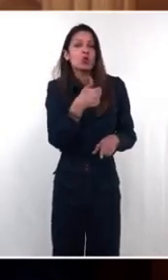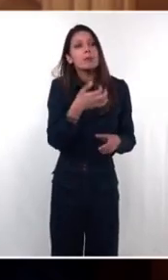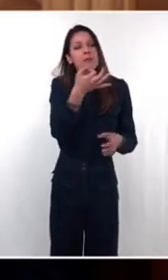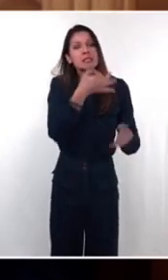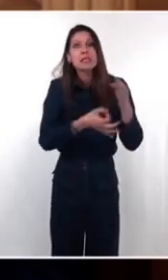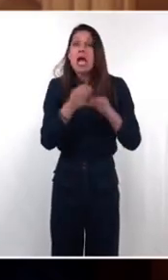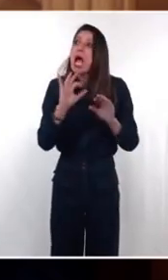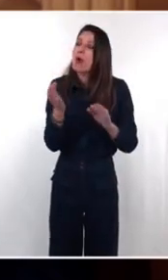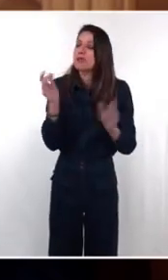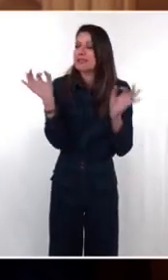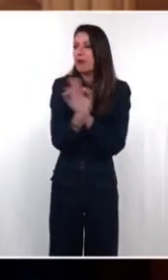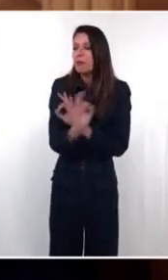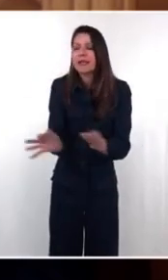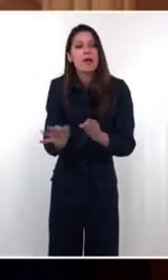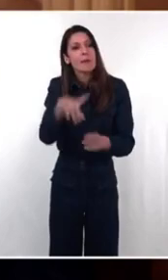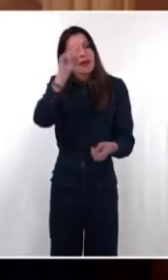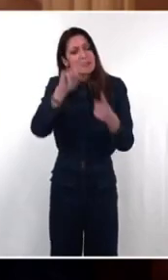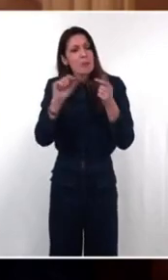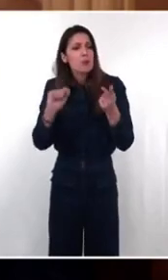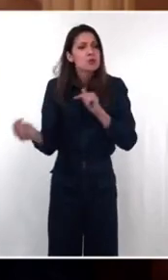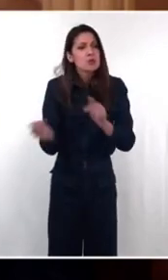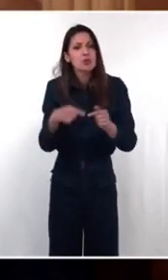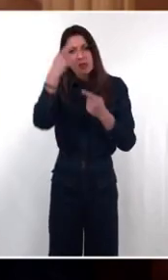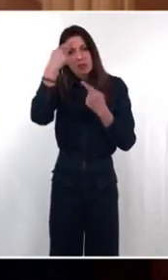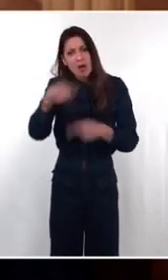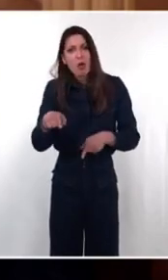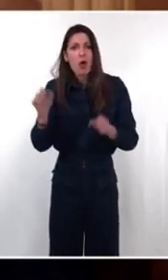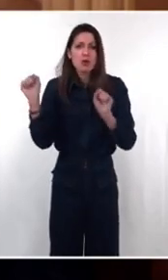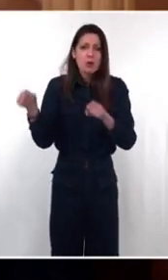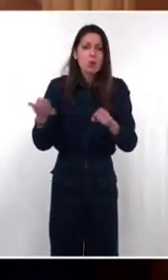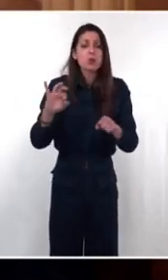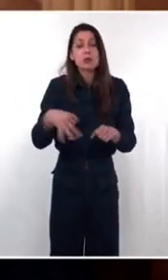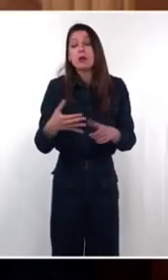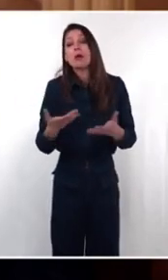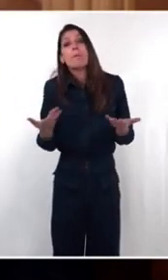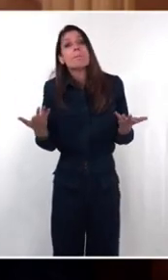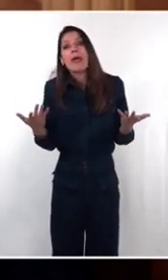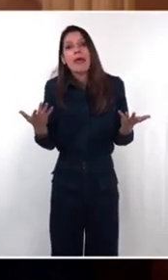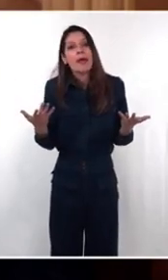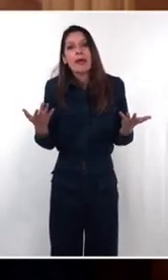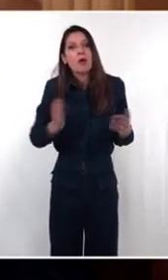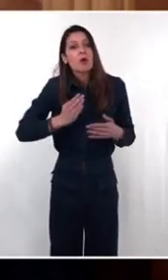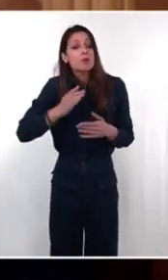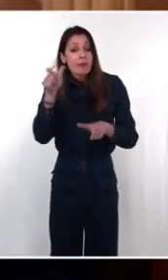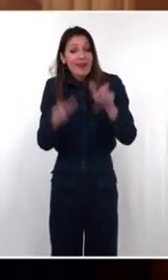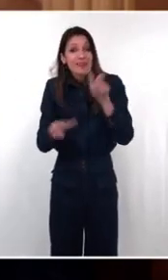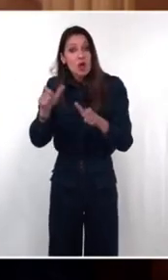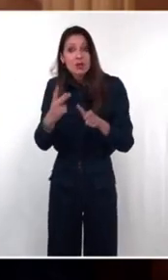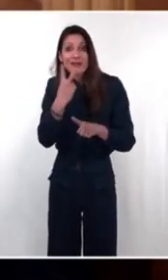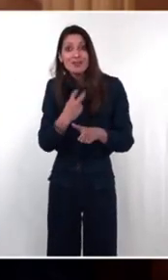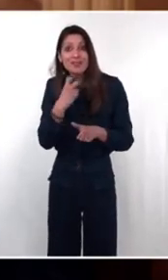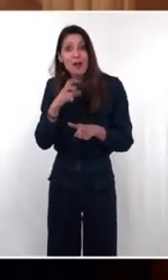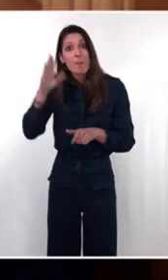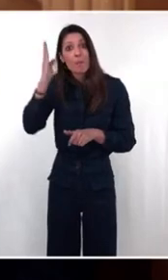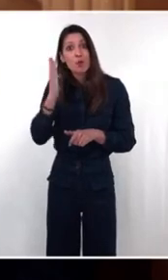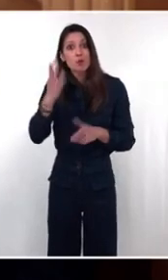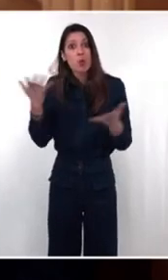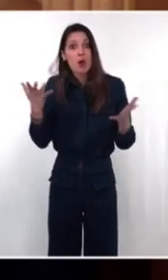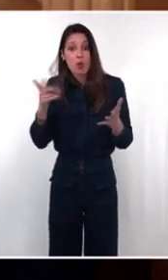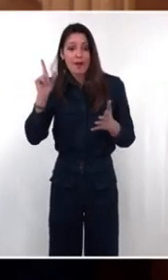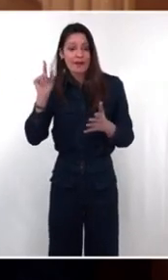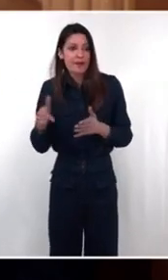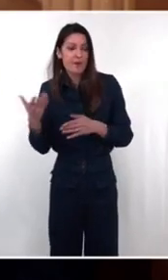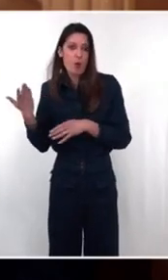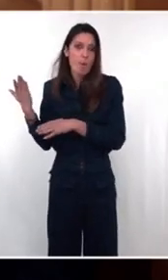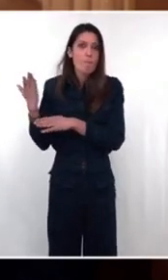peut être d'accord, on peut être contre, on peut ne pas être d'accord. Mais à la fin des fins, nous, et ce dont ont besoin nos concitoyens, c'est pouvoir se